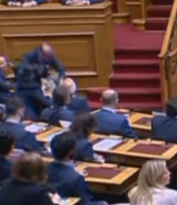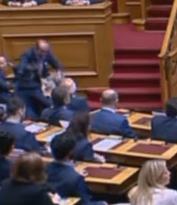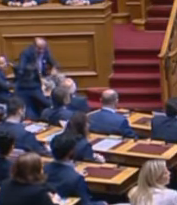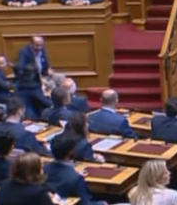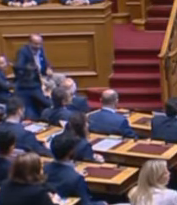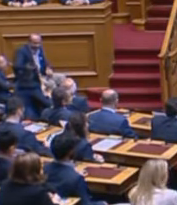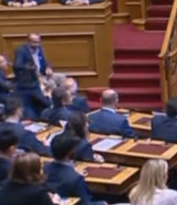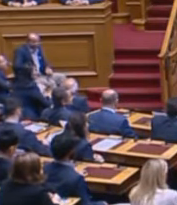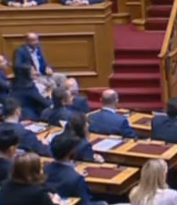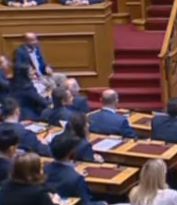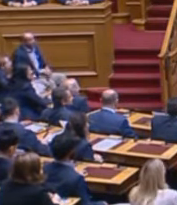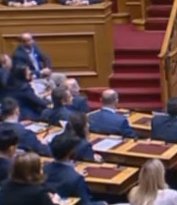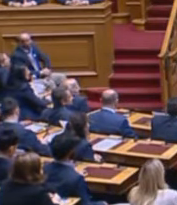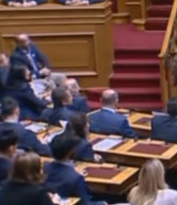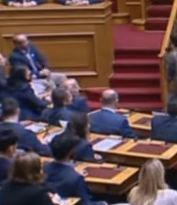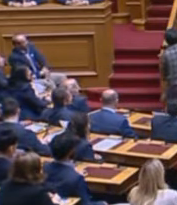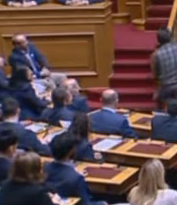Καλησπέρα σας.